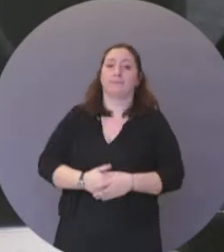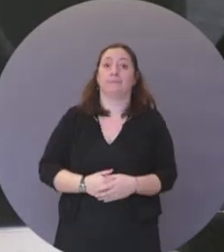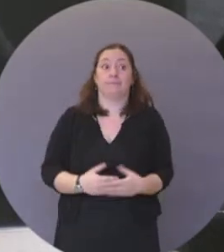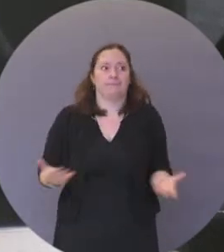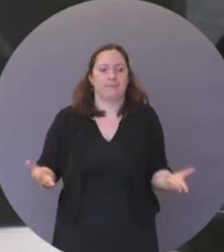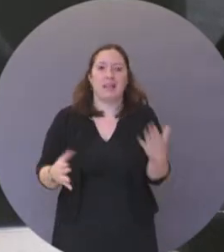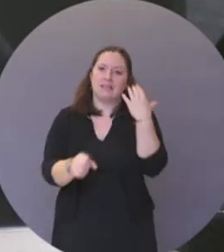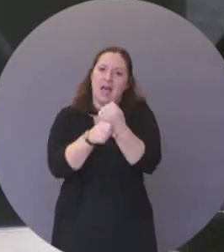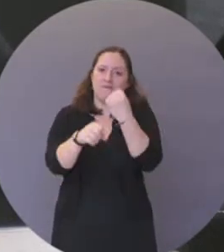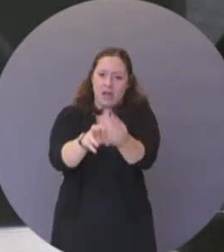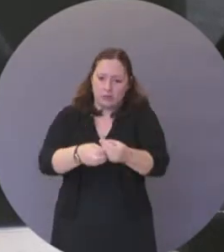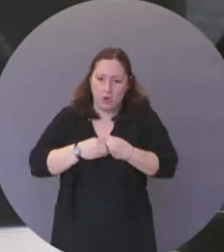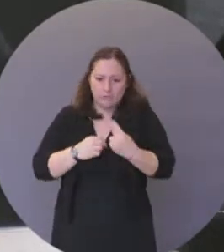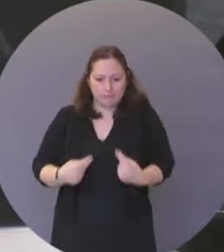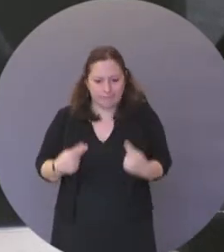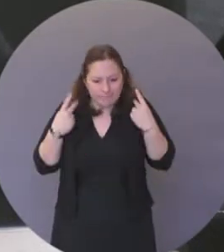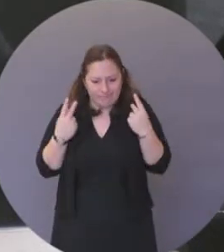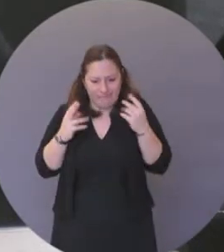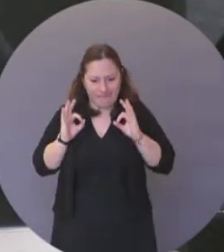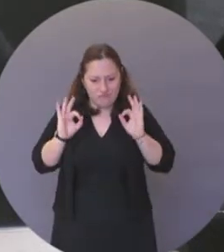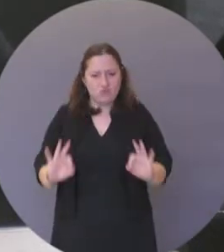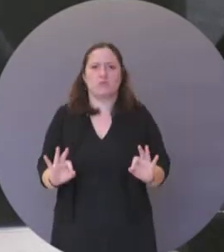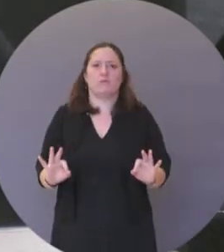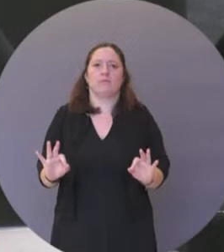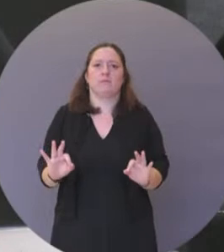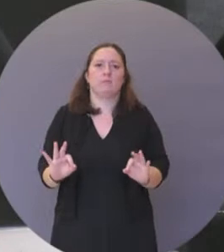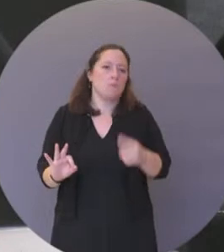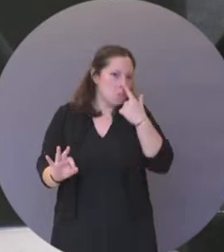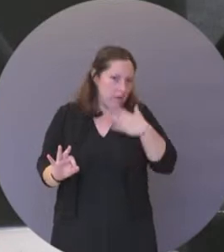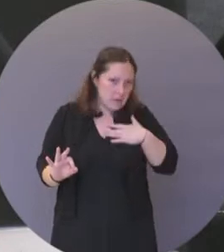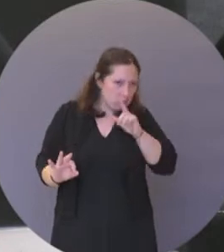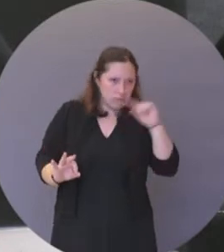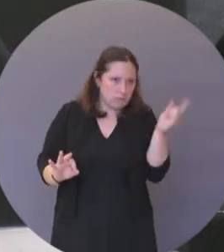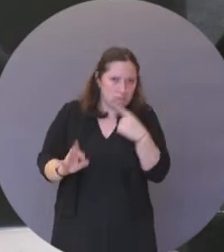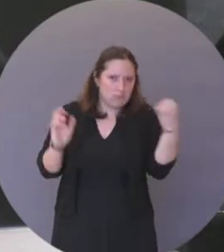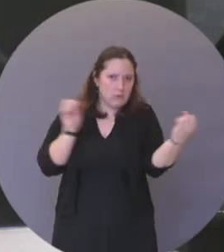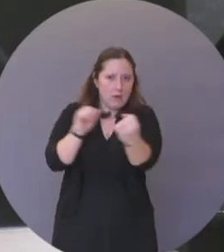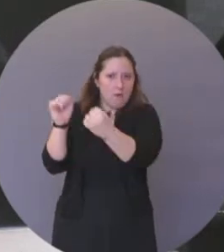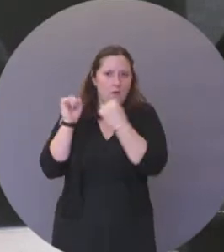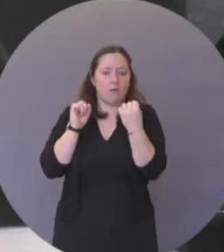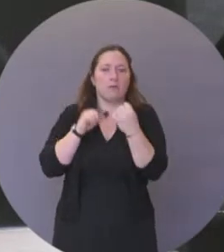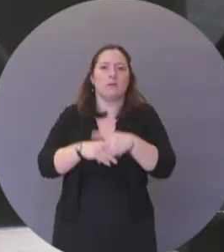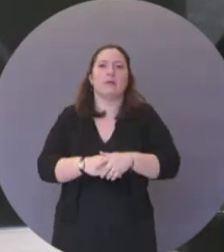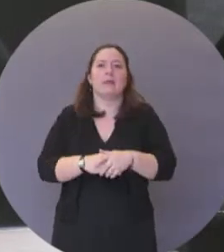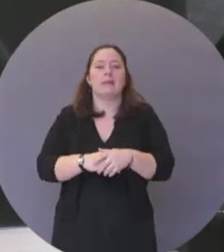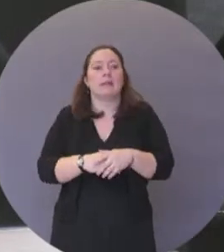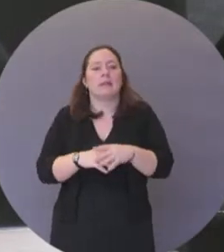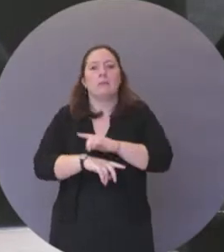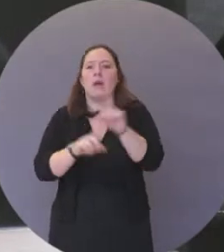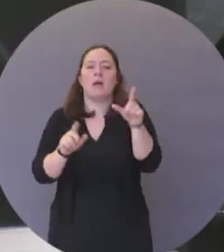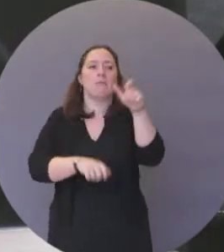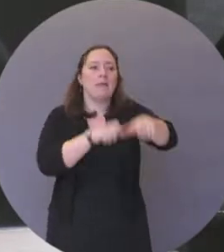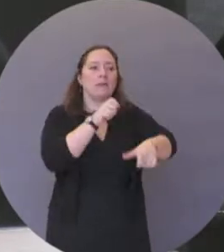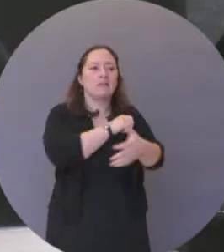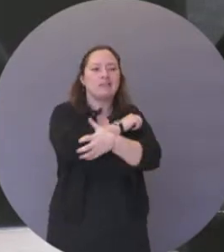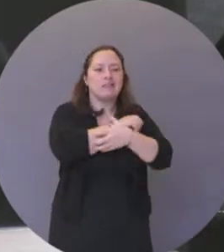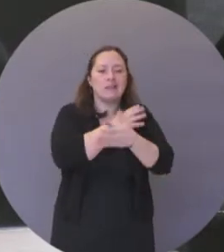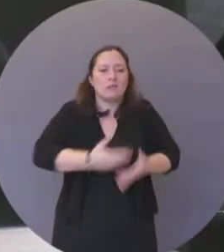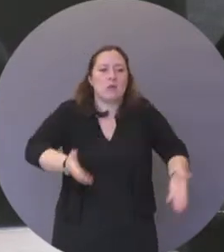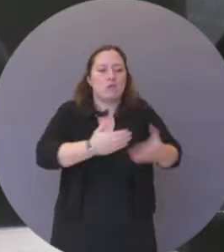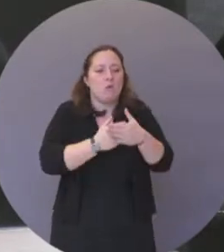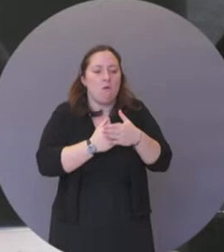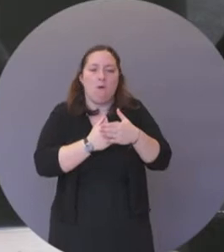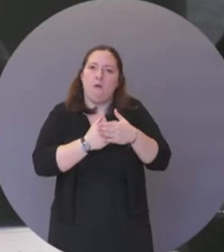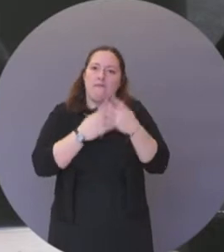la dignité je pense qu'on peut tous se retrouver sur ce sujet et de sortir durablement nos concitoyens de leur vulnérabilité de leur